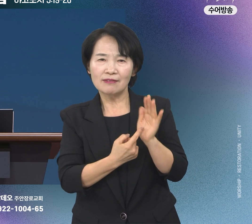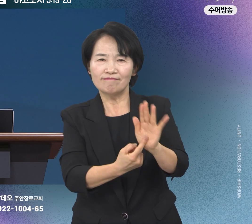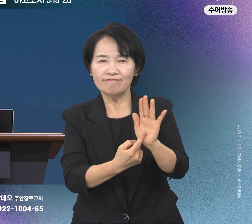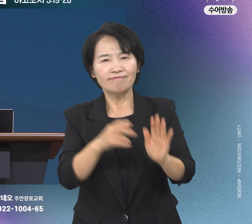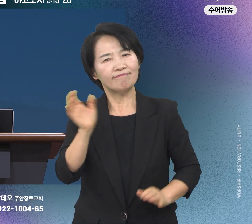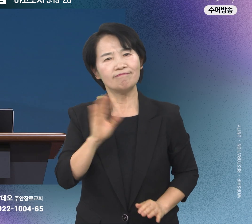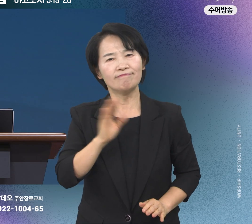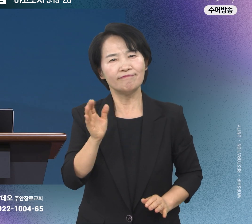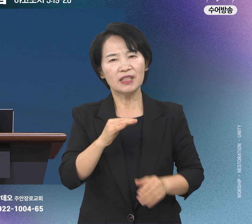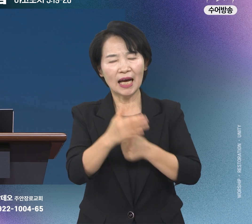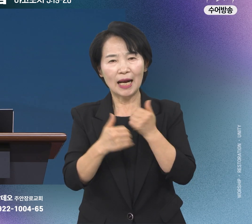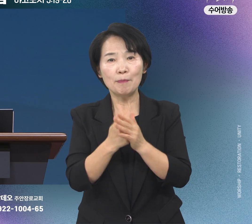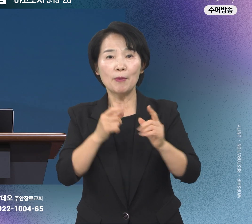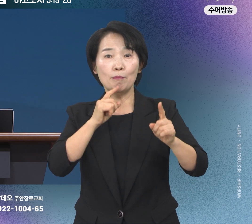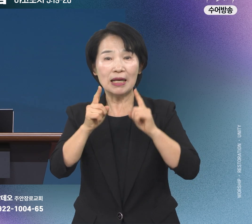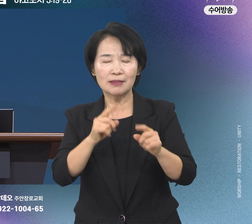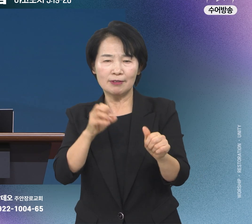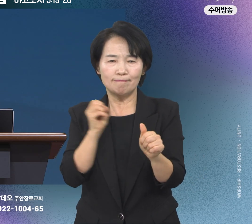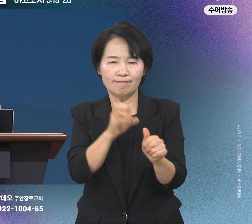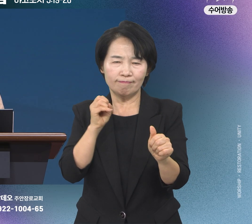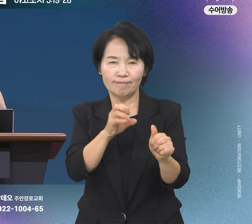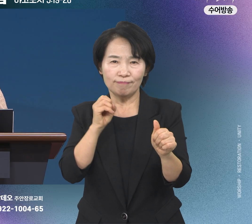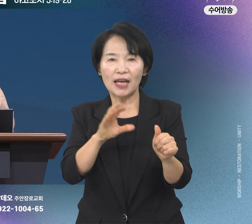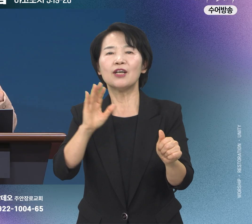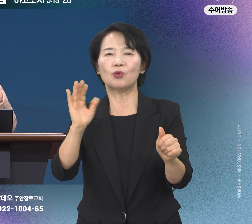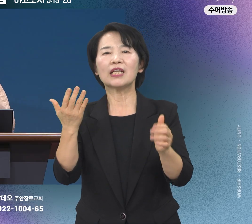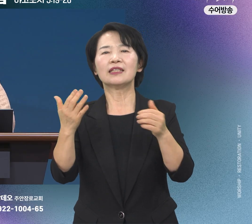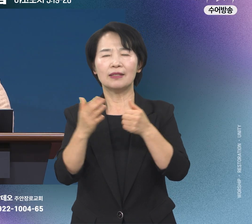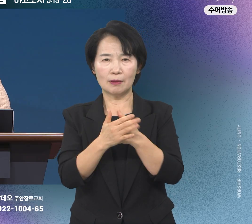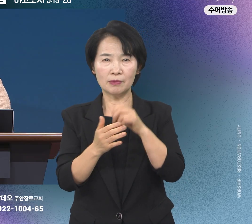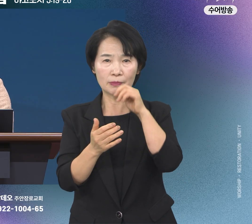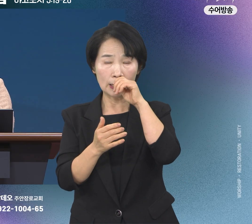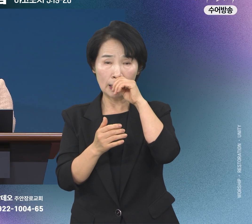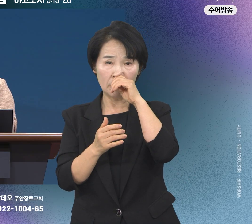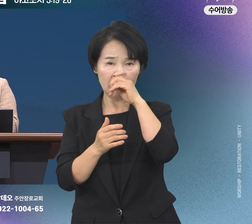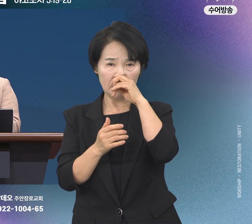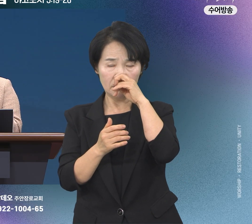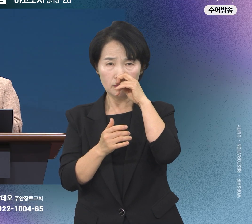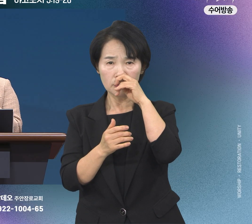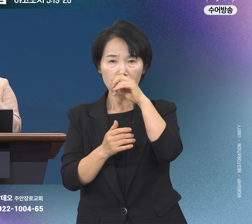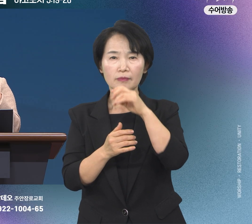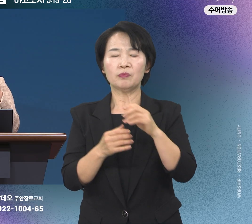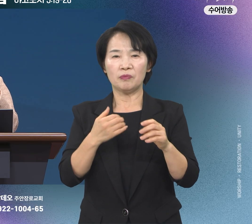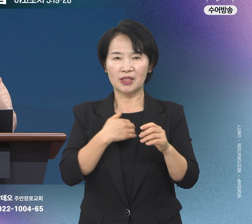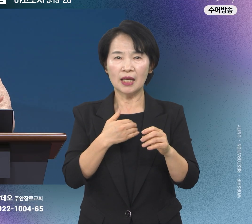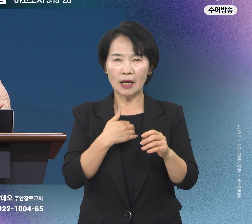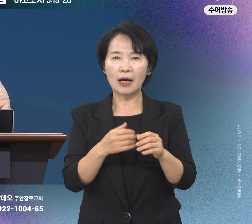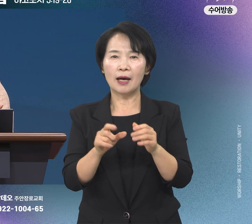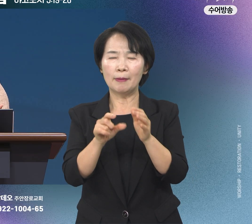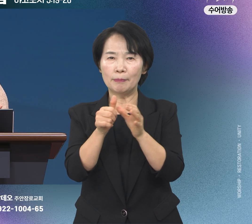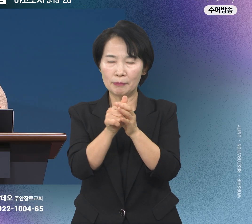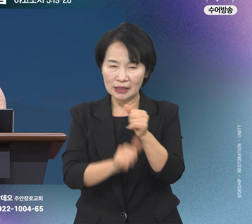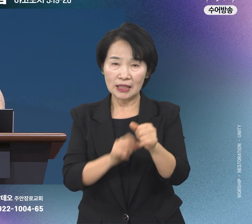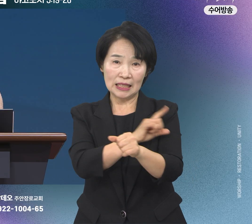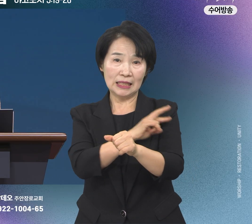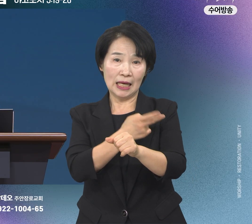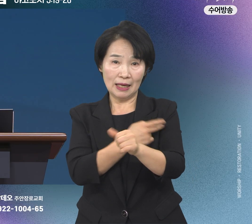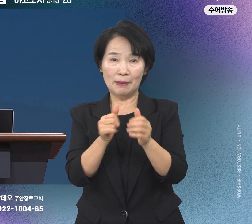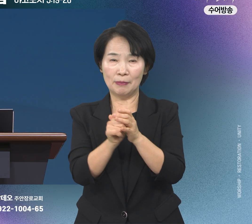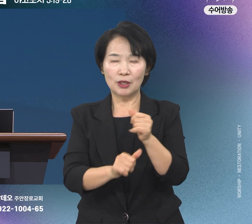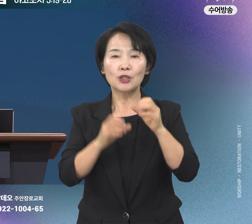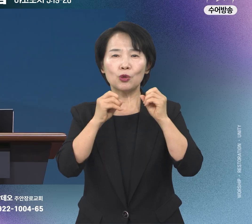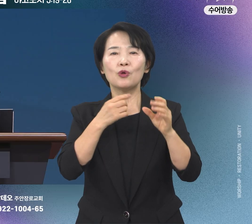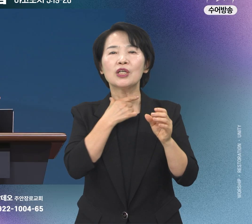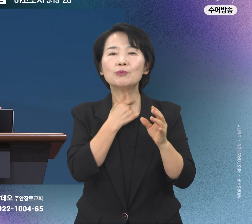하나님의 말씀을 전해야 하기 때문입니다. 저도 신천지 이제 신도가 돼서 전도하고 싶었던 사람이 있었을